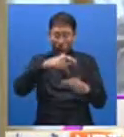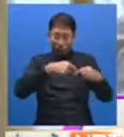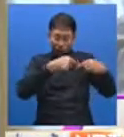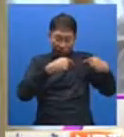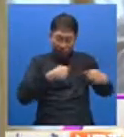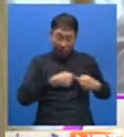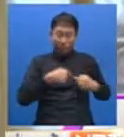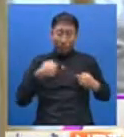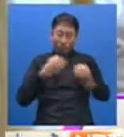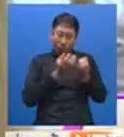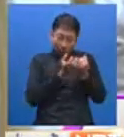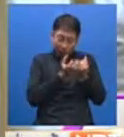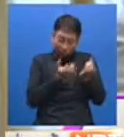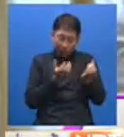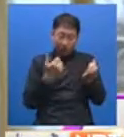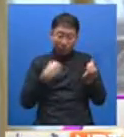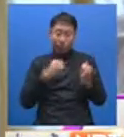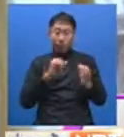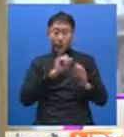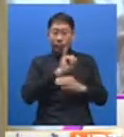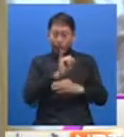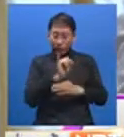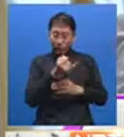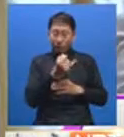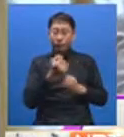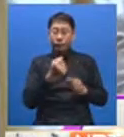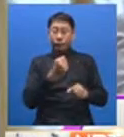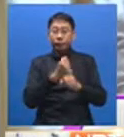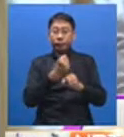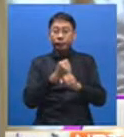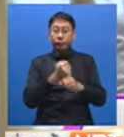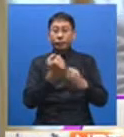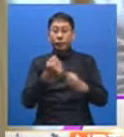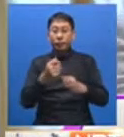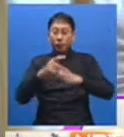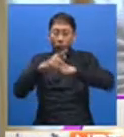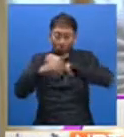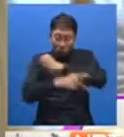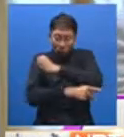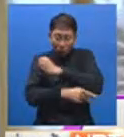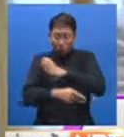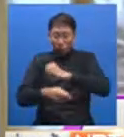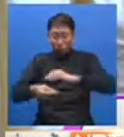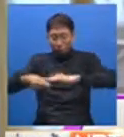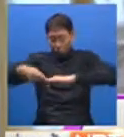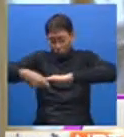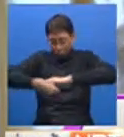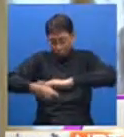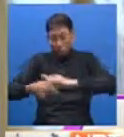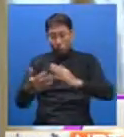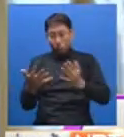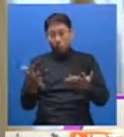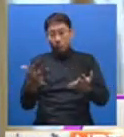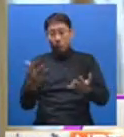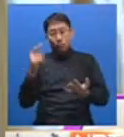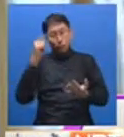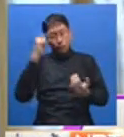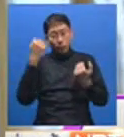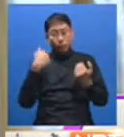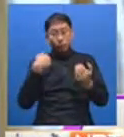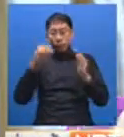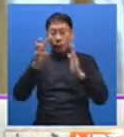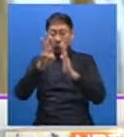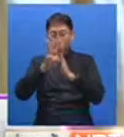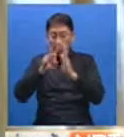คุณธรรมมีจริยธรรมก็จะไม่มีการทุจริตคอร์รัปชันเราจะมีวินั